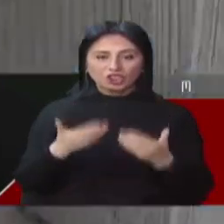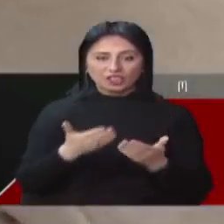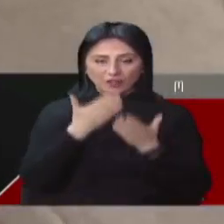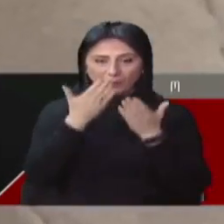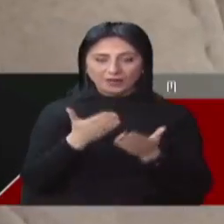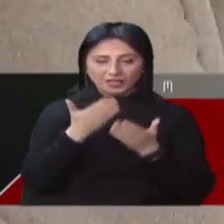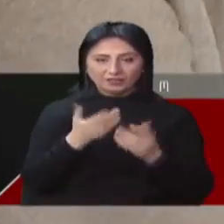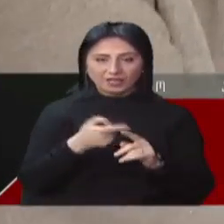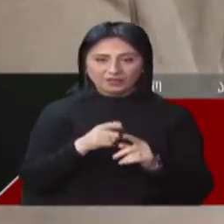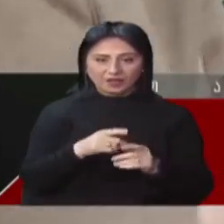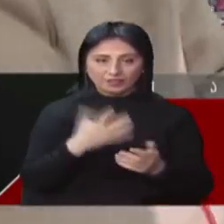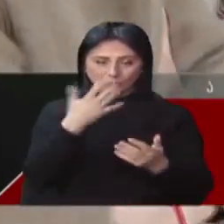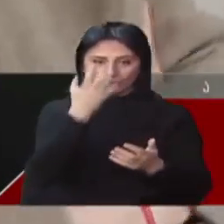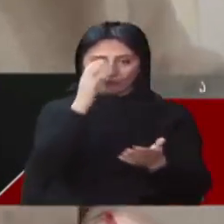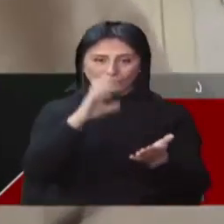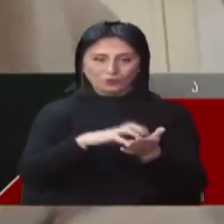კითხვას ესეთ ილუსტრაციების